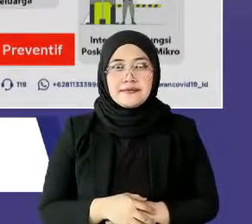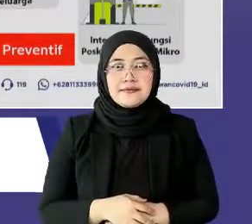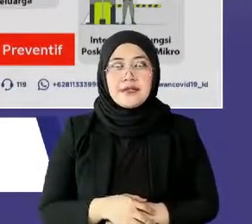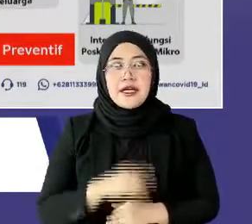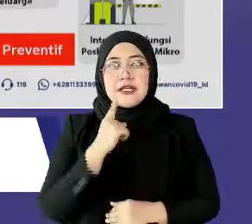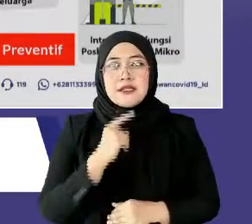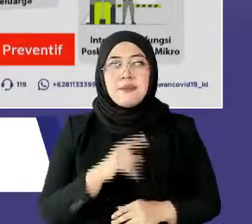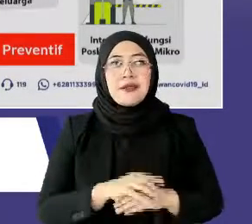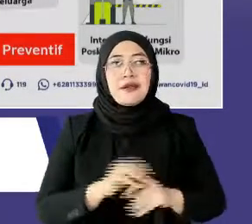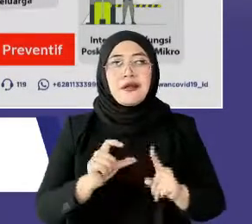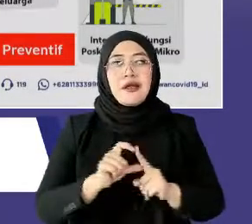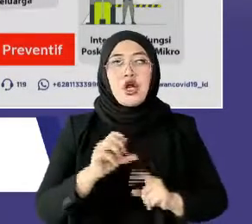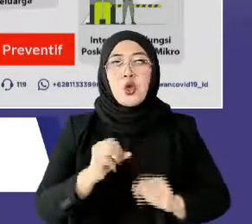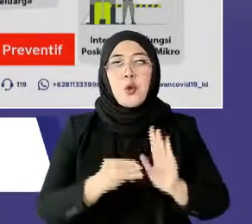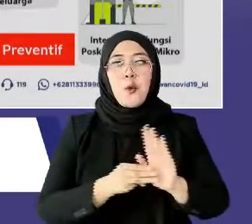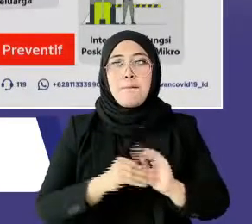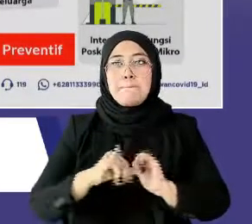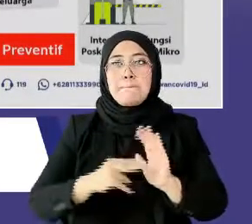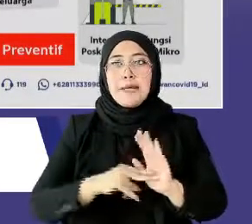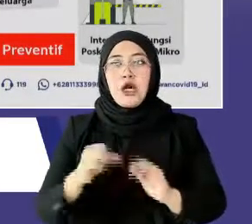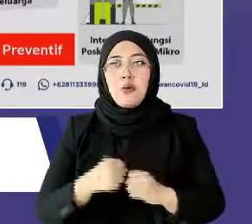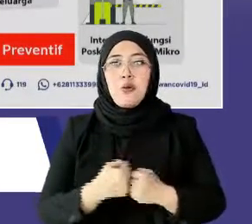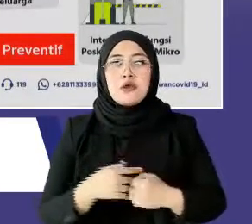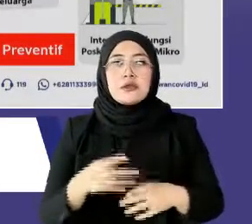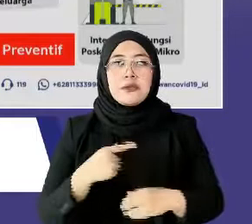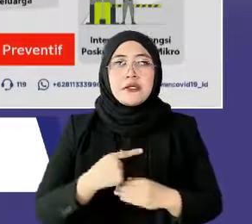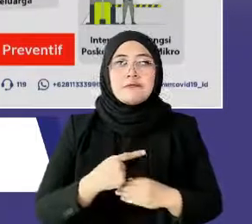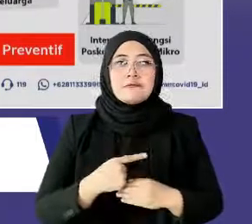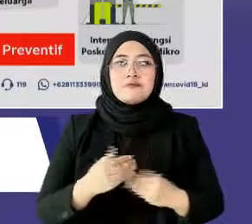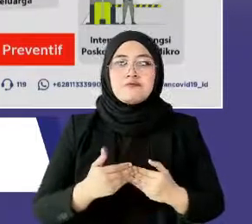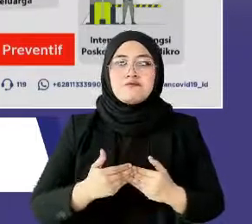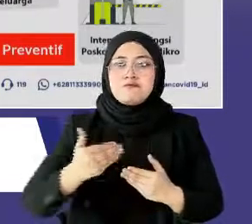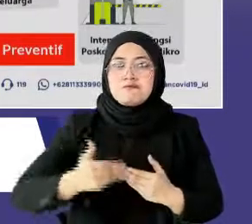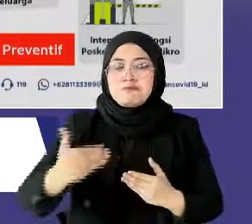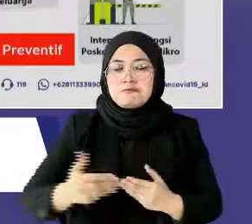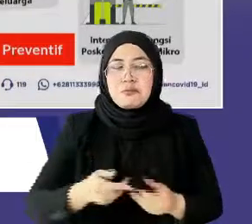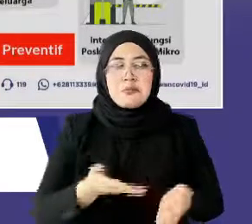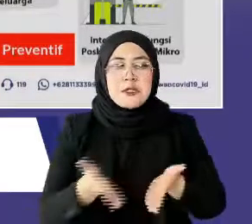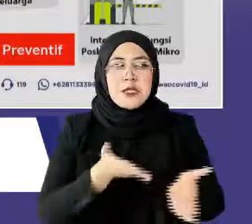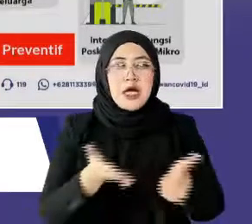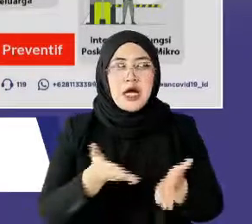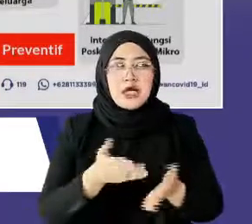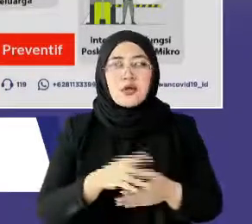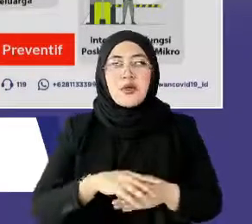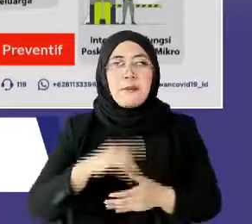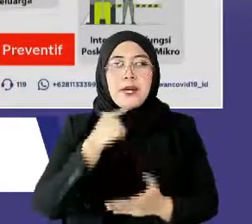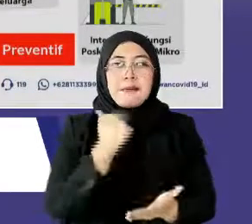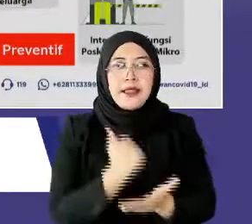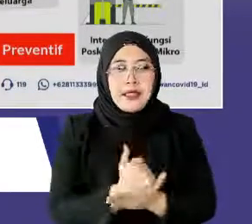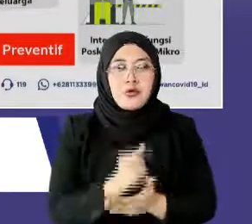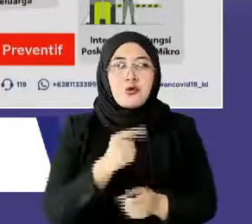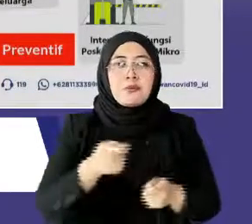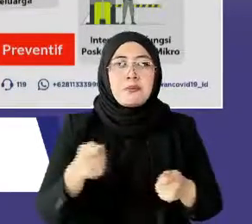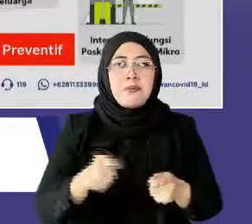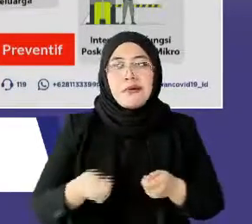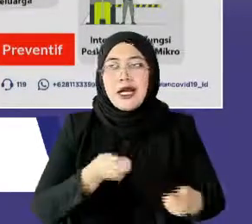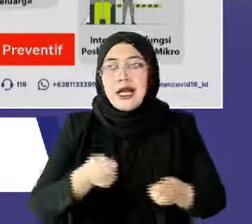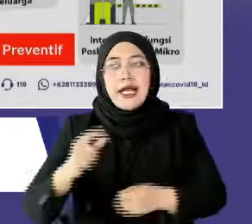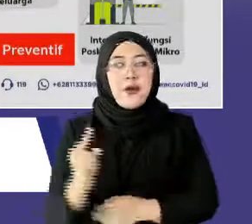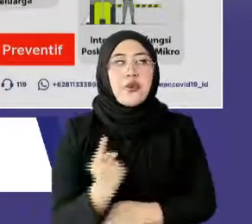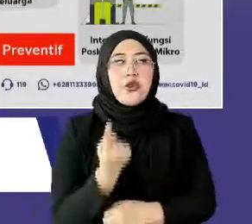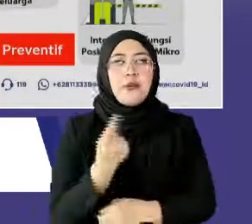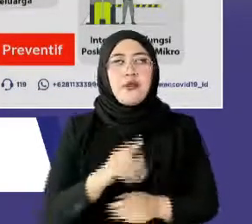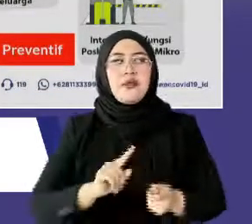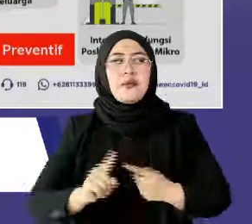Domino effect bahwa upaya pencegahan ialah upaya pengendalian utama lalu jika kondisi tidak